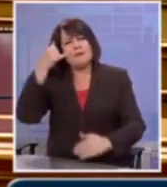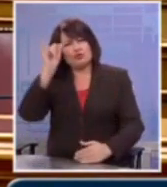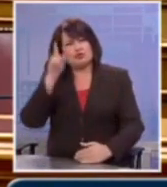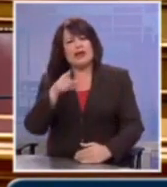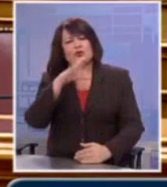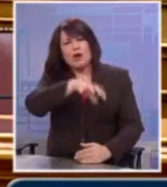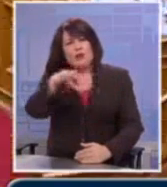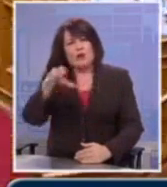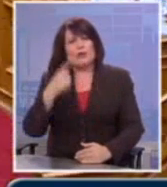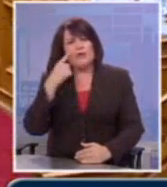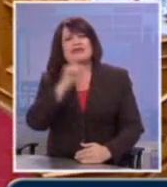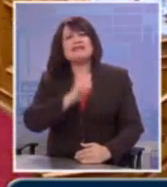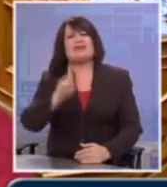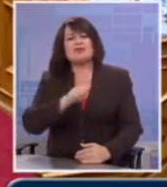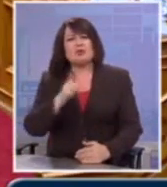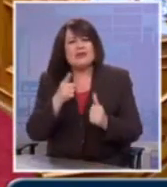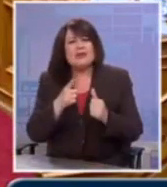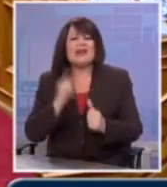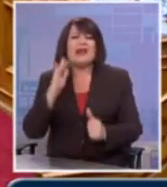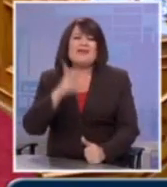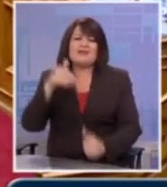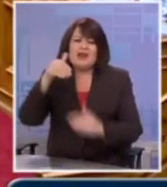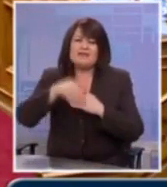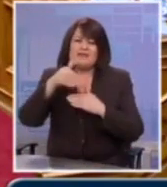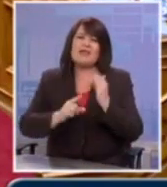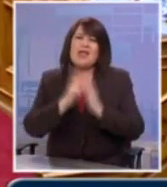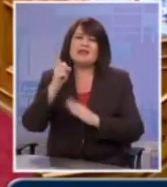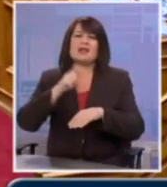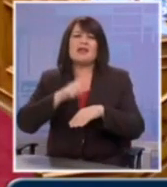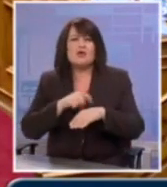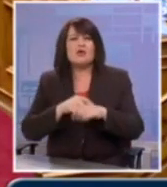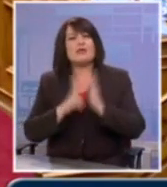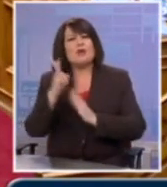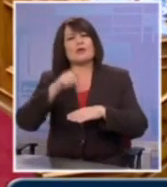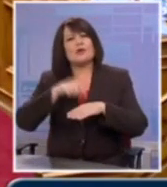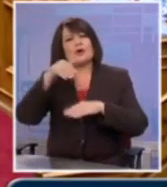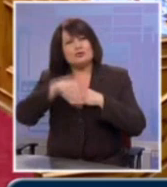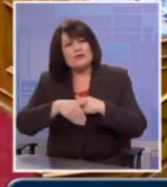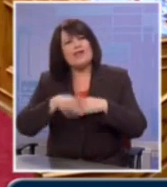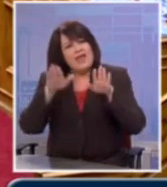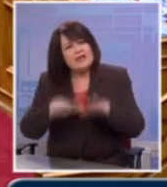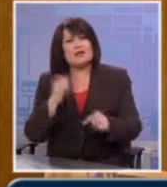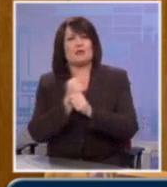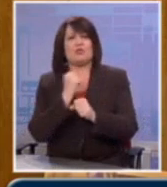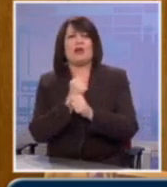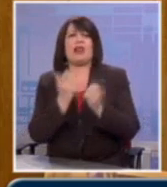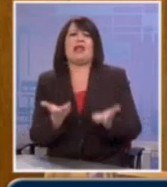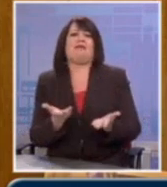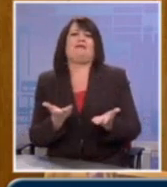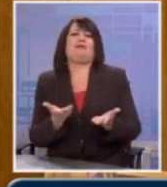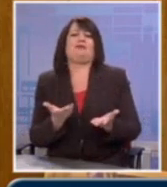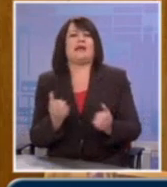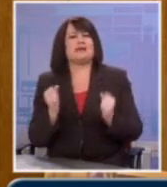αλλού σαββατοκύριακα κάθε βράδυ στις 11:00 ή στις 12 και έτσι κρατιέται